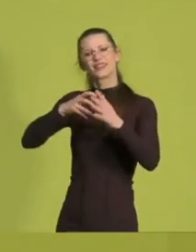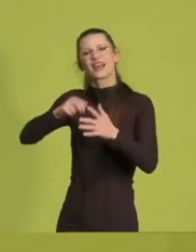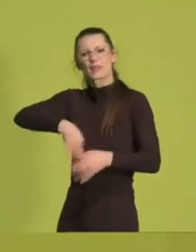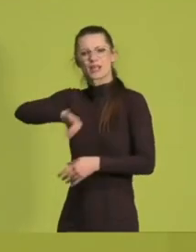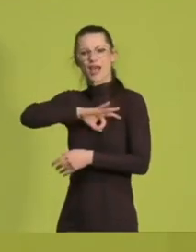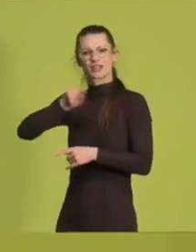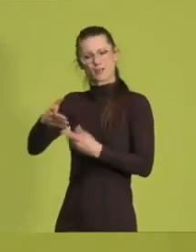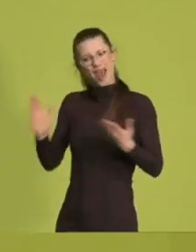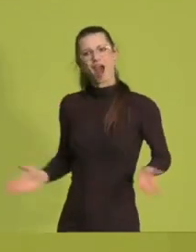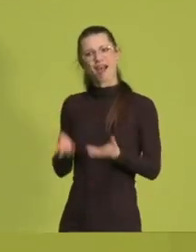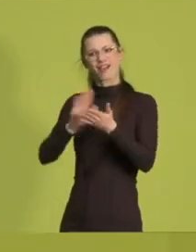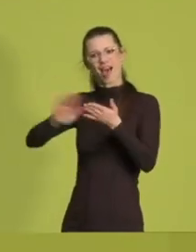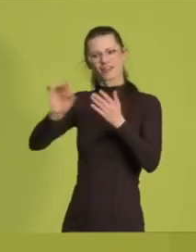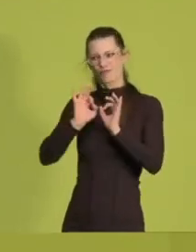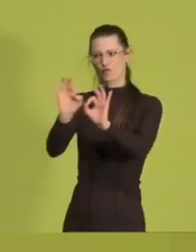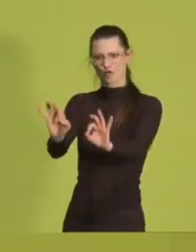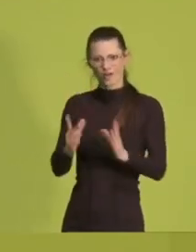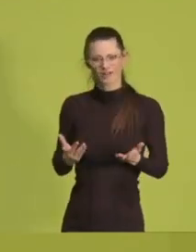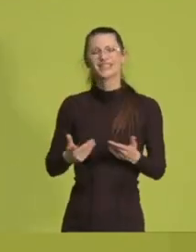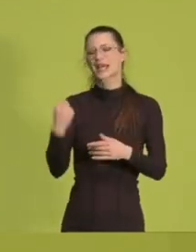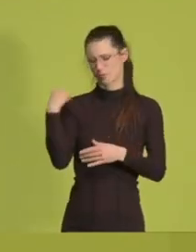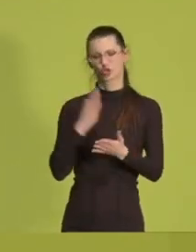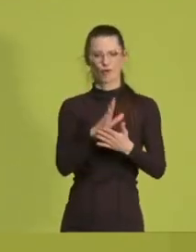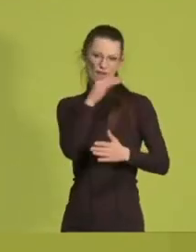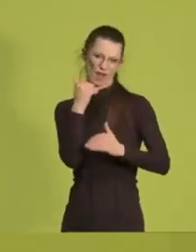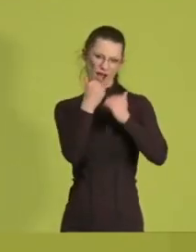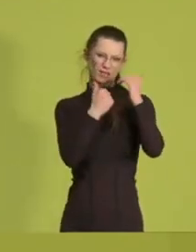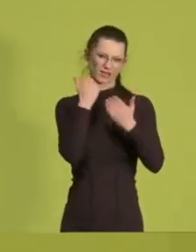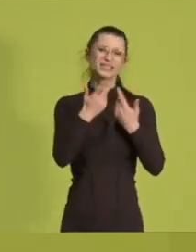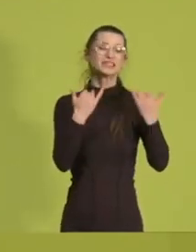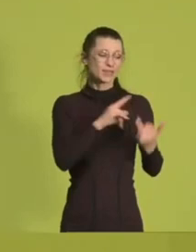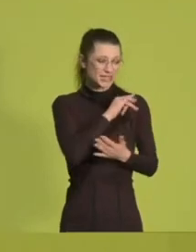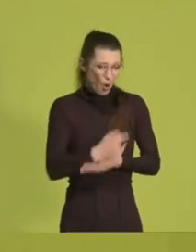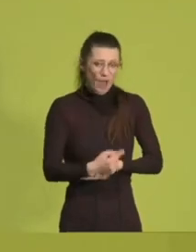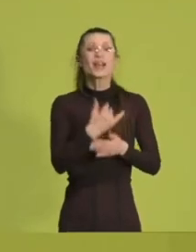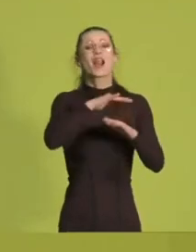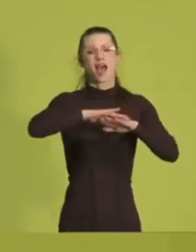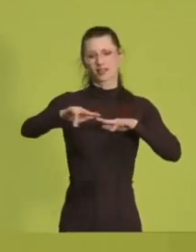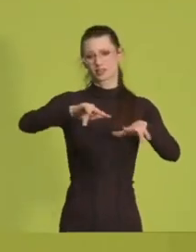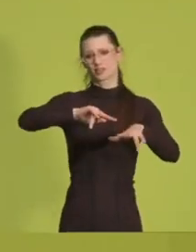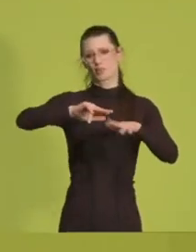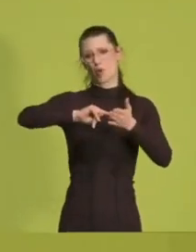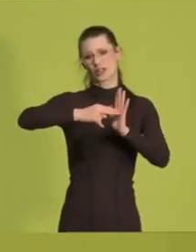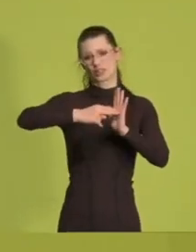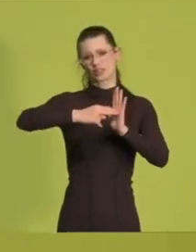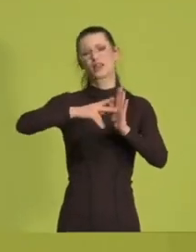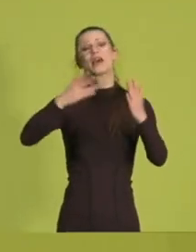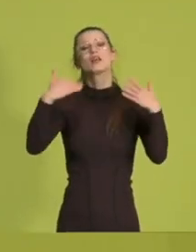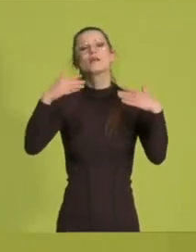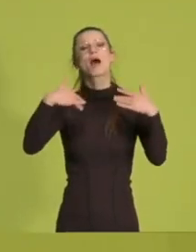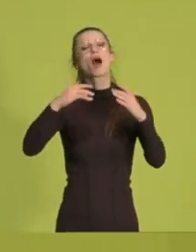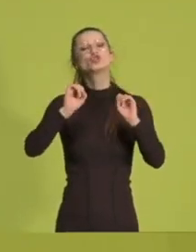vorhin das weiter ausgeführt. Wir sehen bis heute eine Landespolitik, die rein rhetorisch Richtung